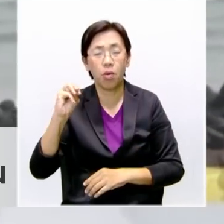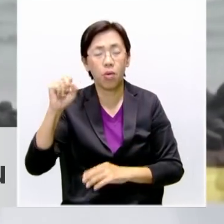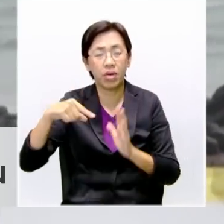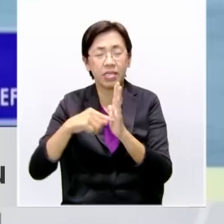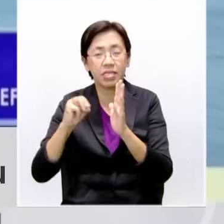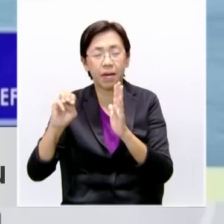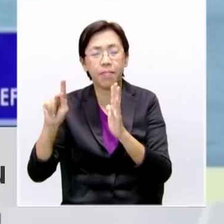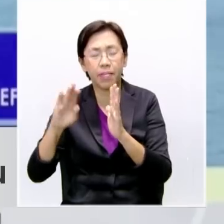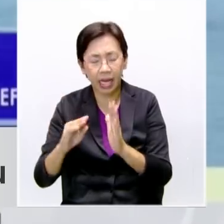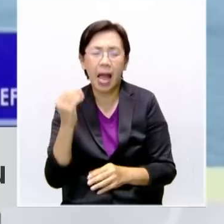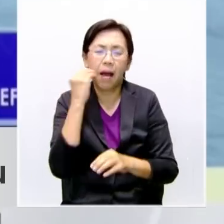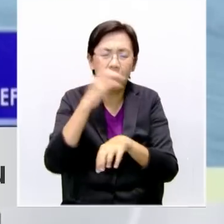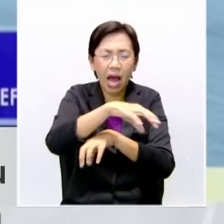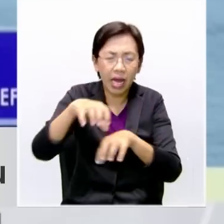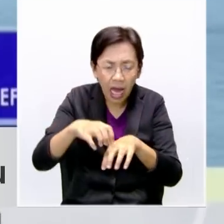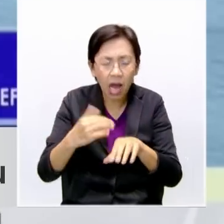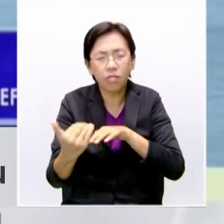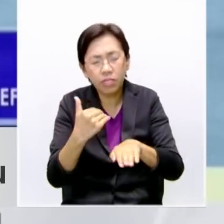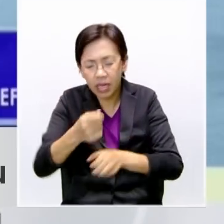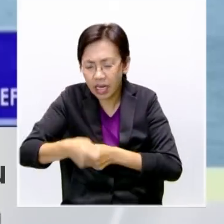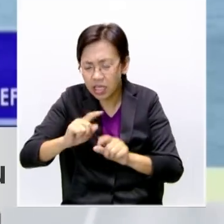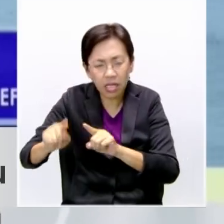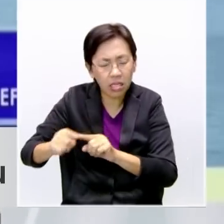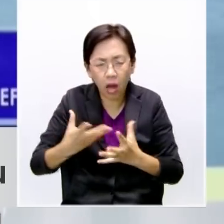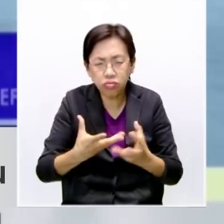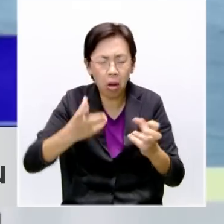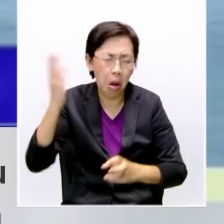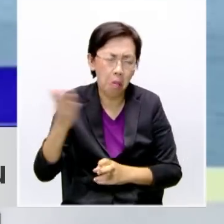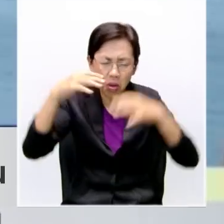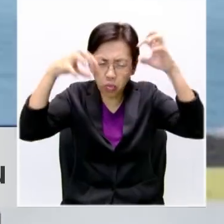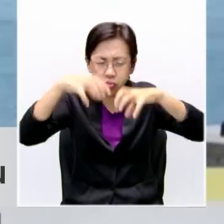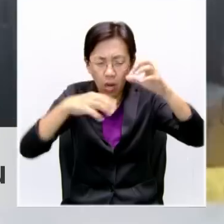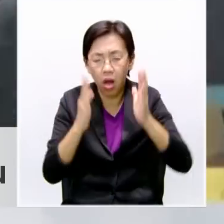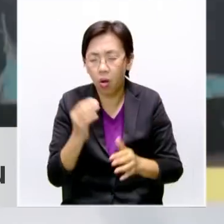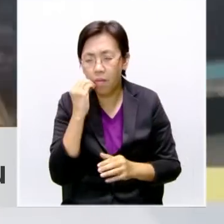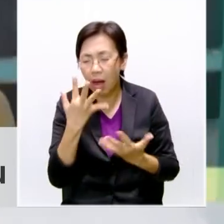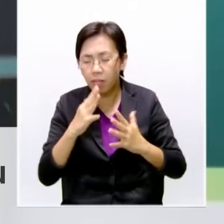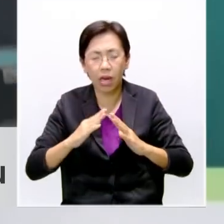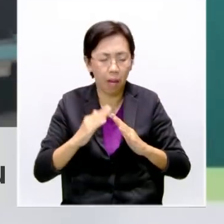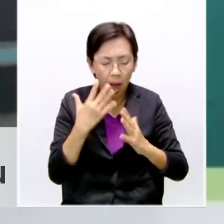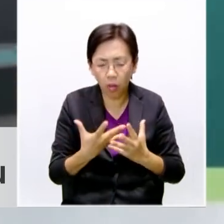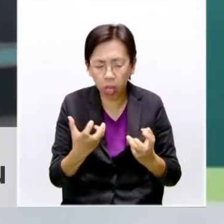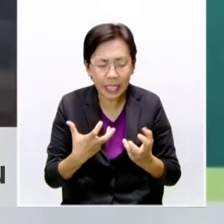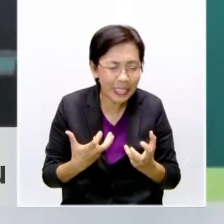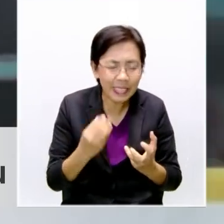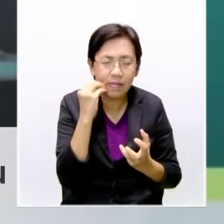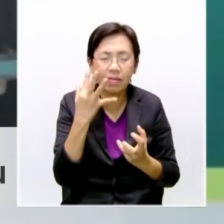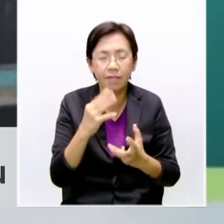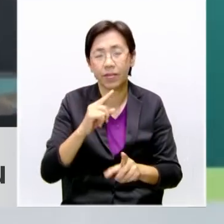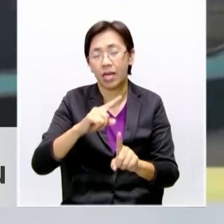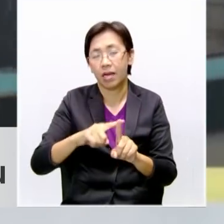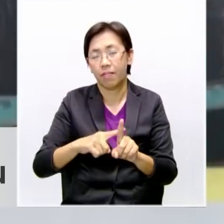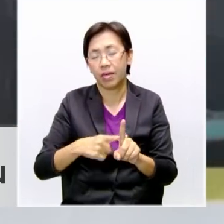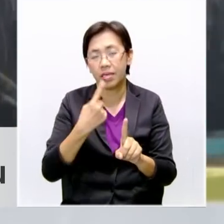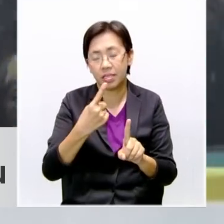าคารบ้านเรือนโครงสร้างพื้นฐานพืชผลการเกษตรและยังทำให้ผู้คนไร้ที่อยู่อาศัยเป็นจำนวนมากในเดือนมกราคมกุ